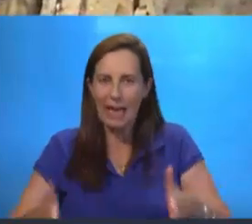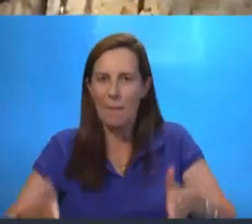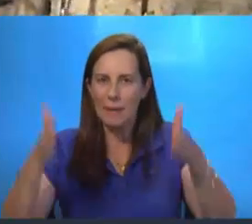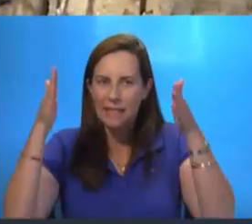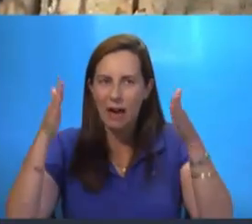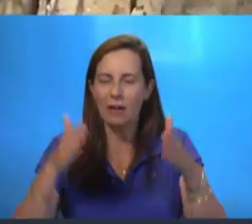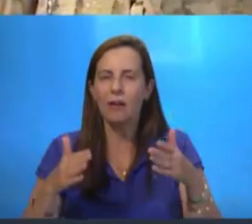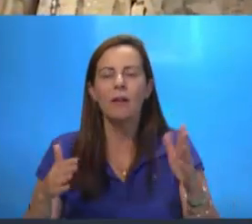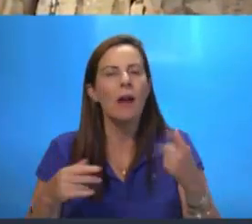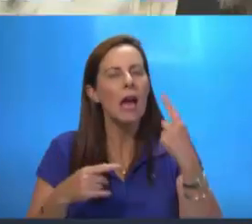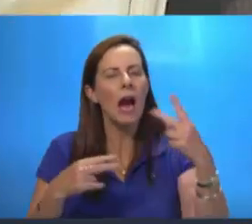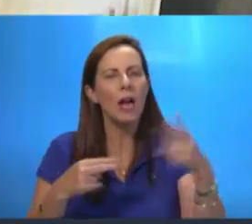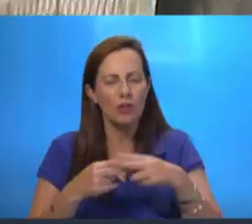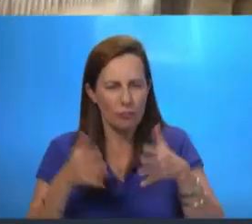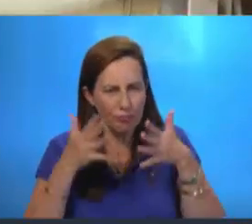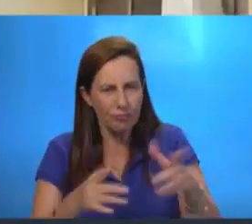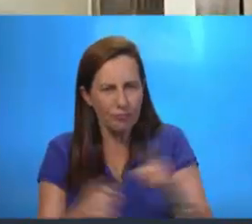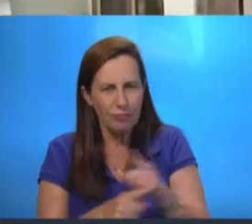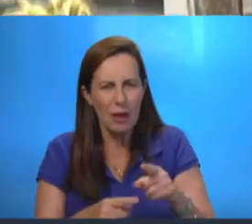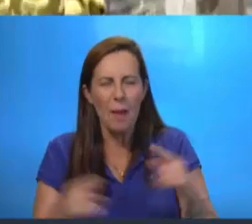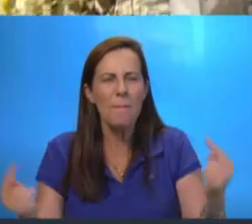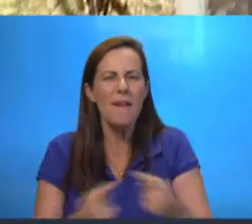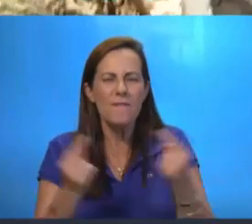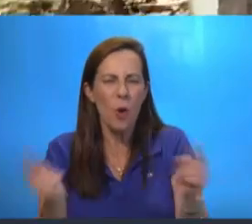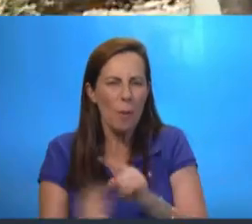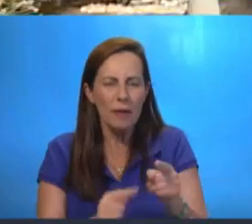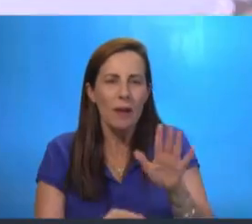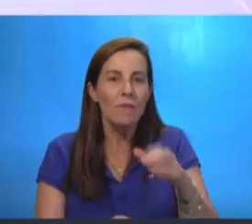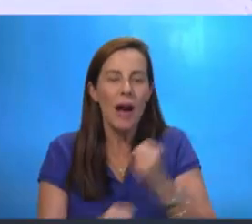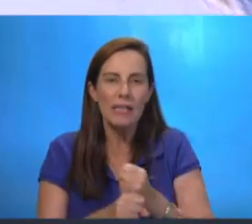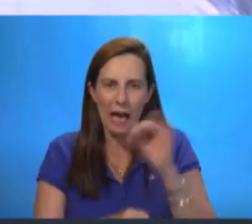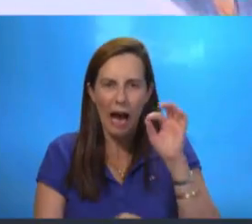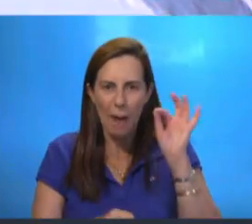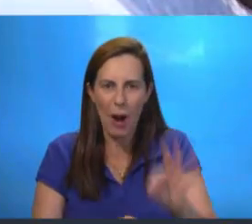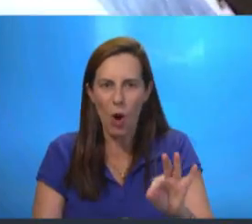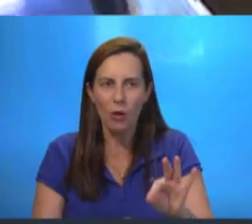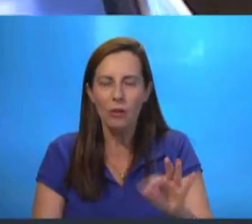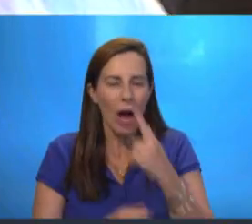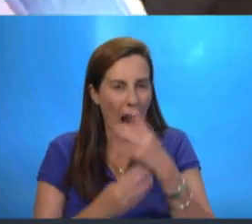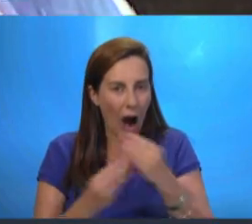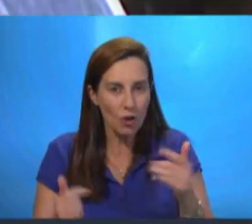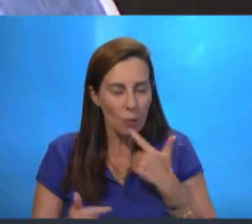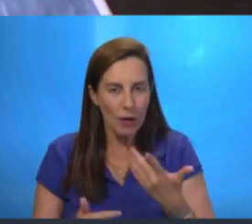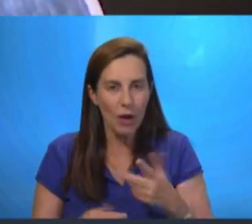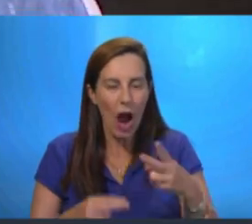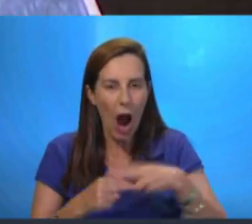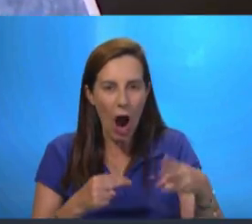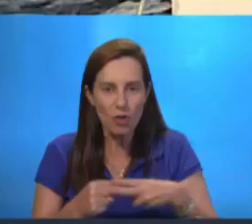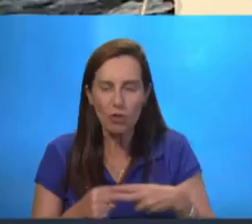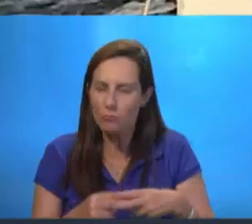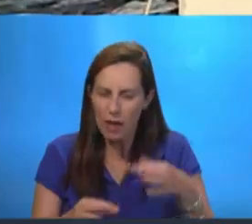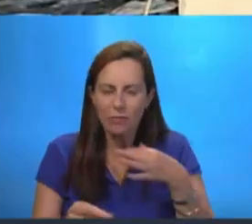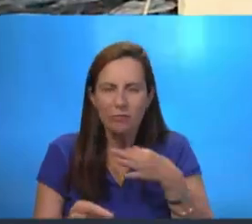אחד השכנים תקף את שכנו במהלך ויכוח ביניהם וגרם לו לחבלות. על פי החשד, השכן המותקף הצית